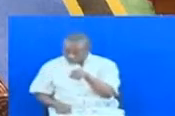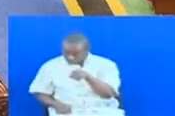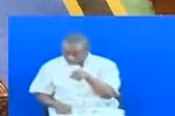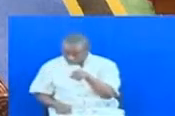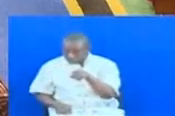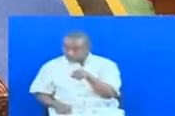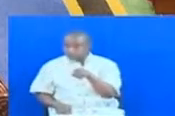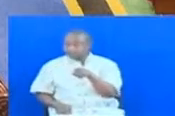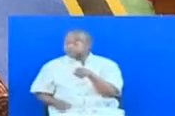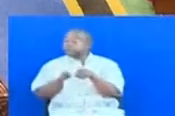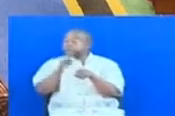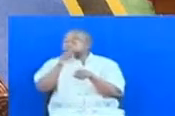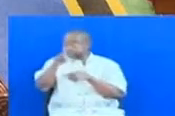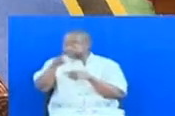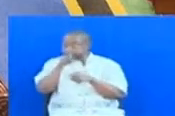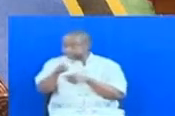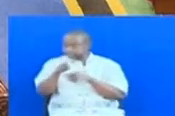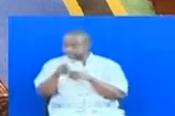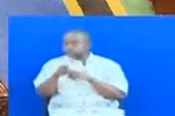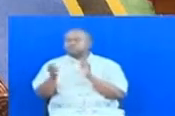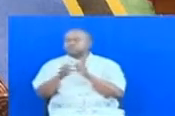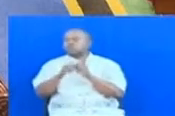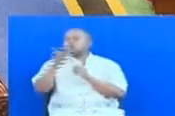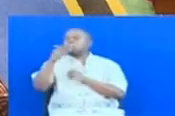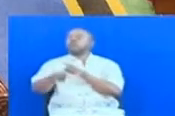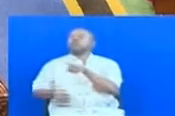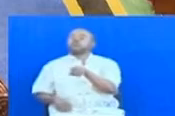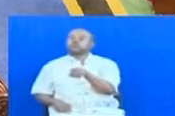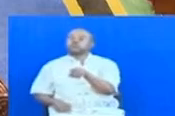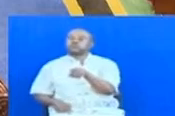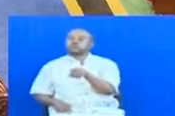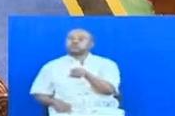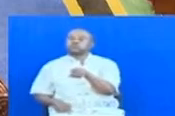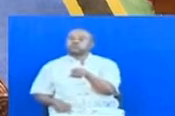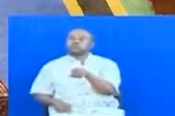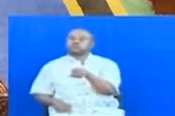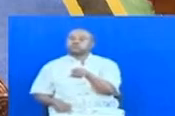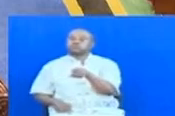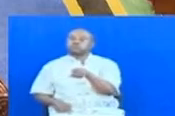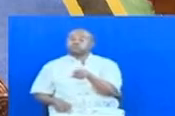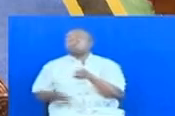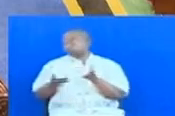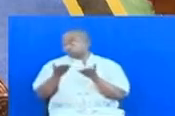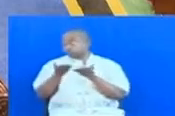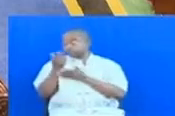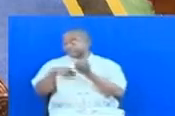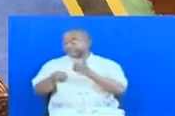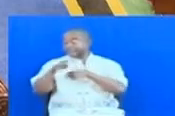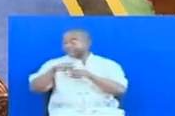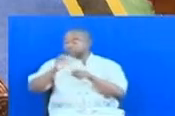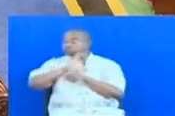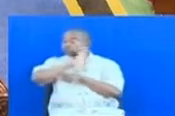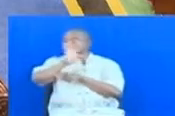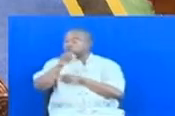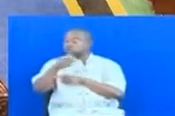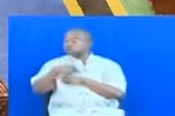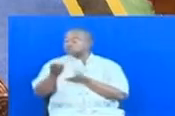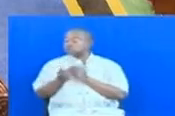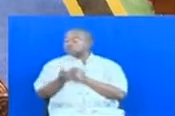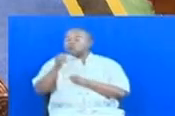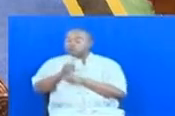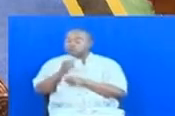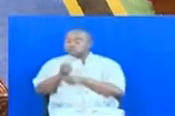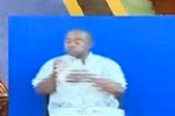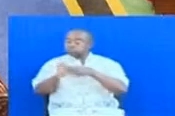Hili kubwa sana. Mheshimiwa Spika, nasema hivi kwa sababu kwa kipindi hichi chote ambacho ni mimi nimeweza kufanya kazi na kamati